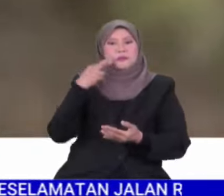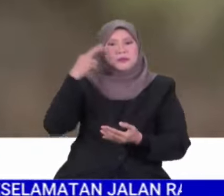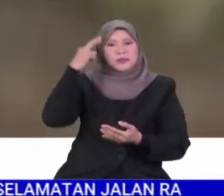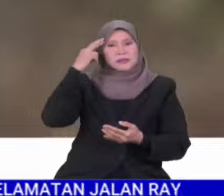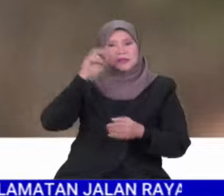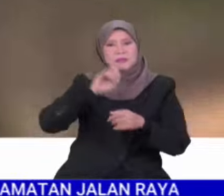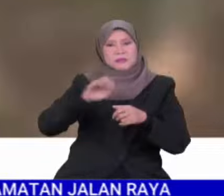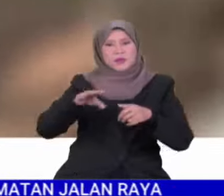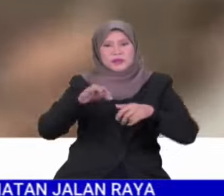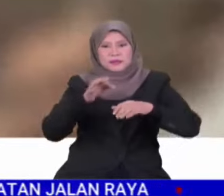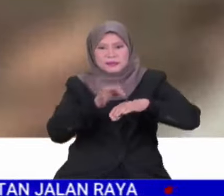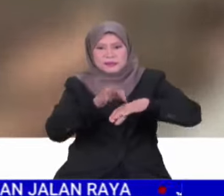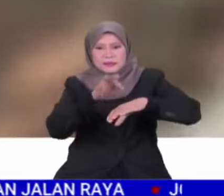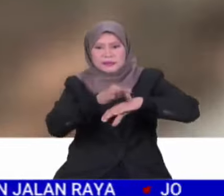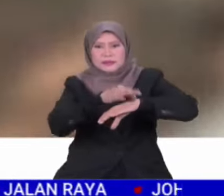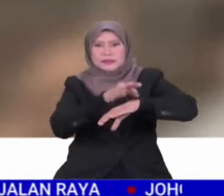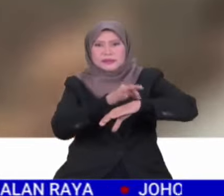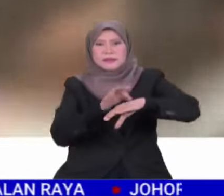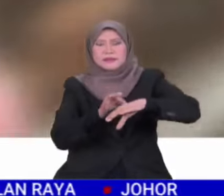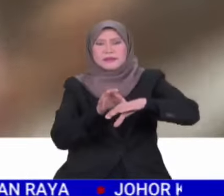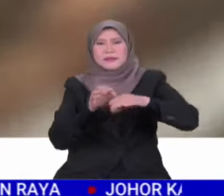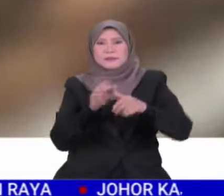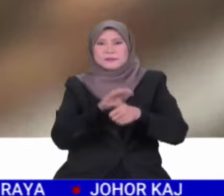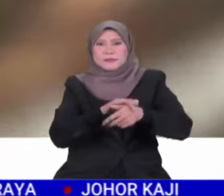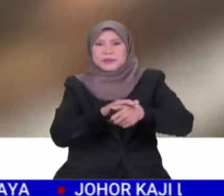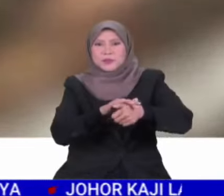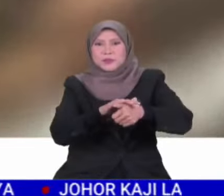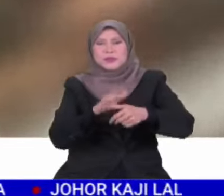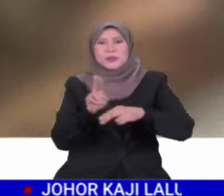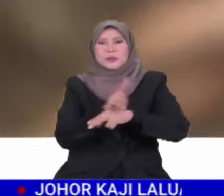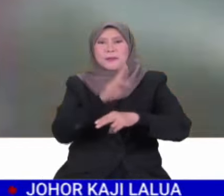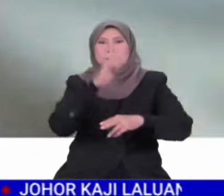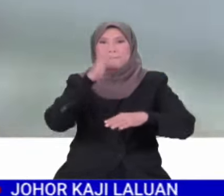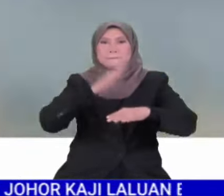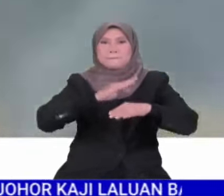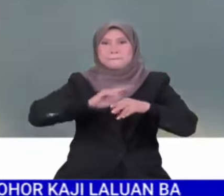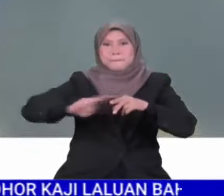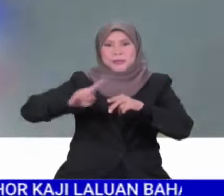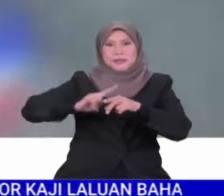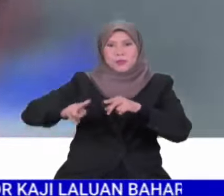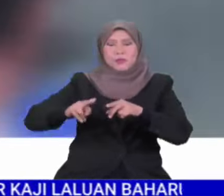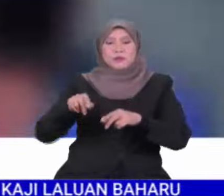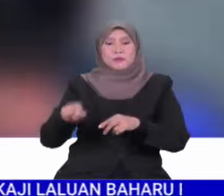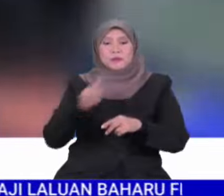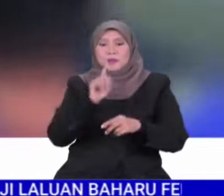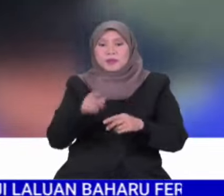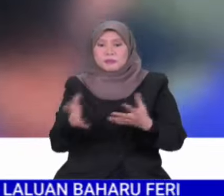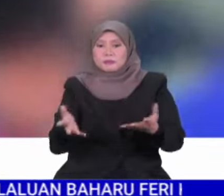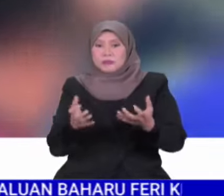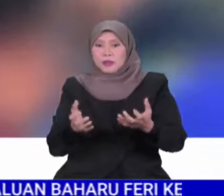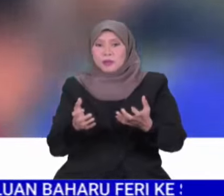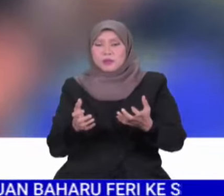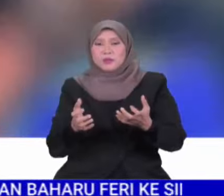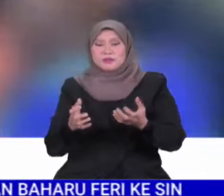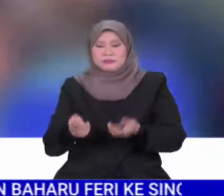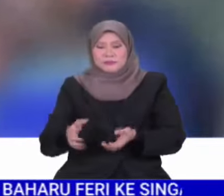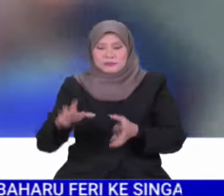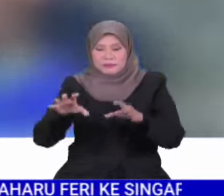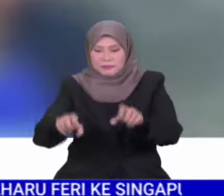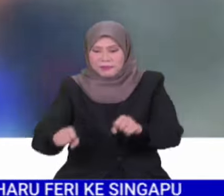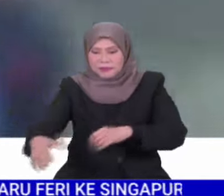sedang membuang tertitip pada cengkerang seekor penyu menggunakan sebilah parang. Pada awalnya, mereka sekadar ingin memukat di